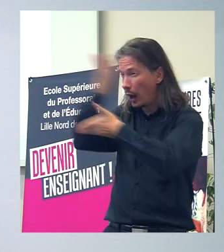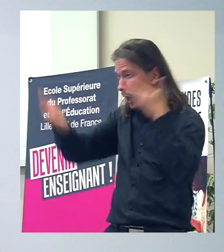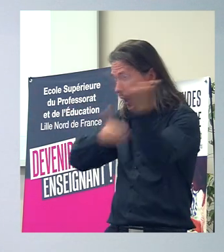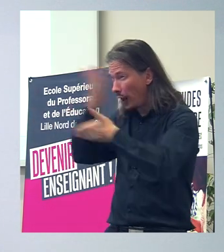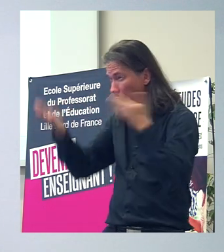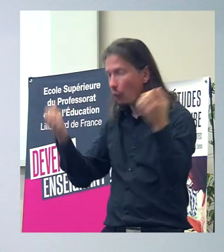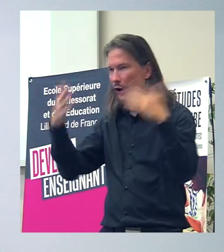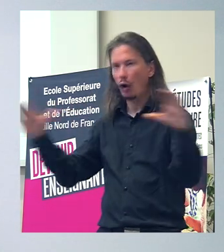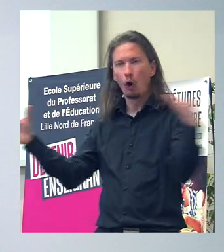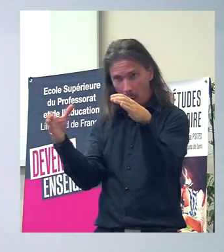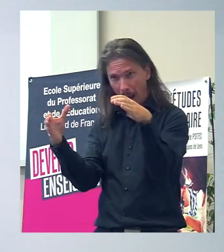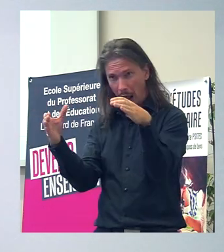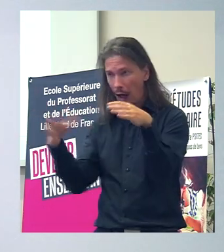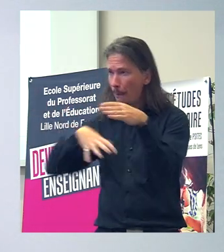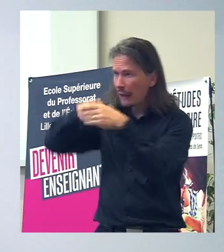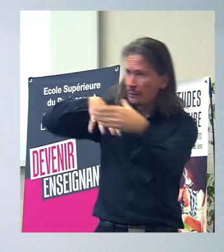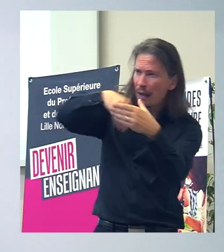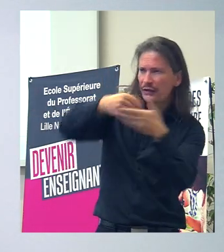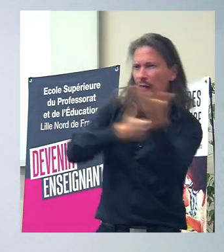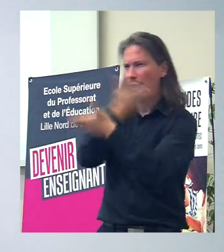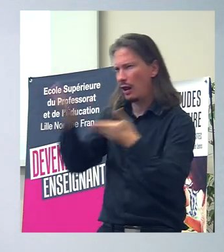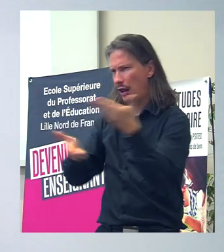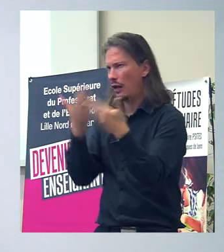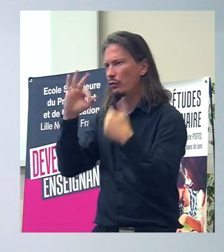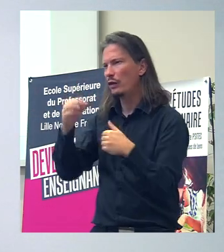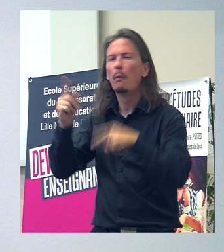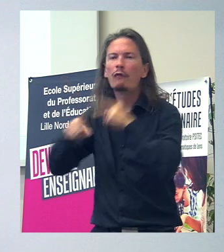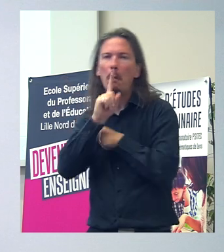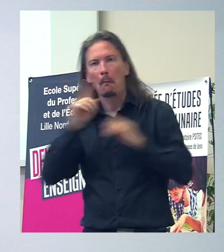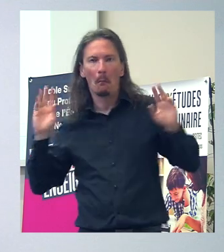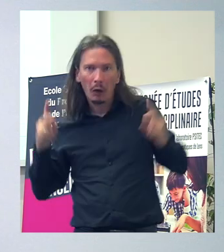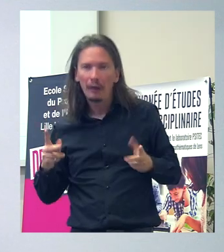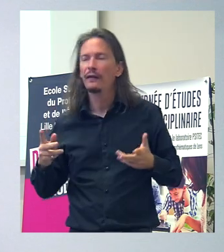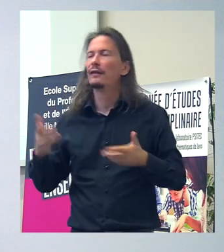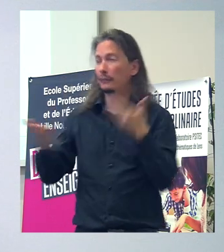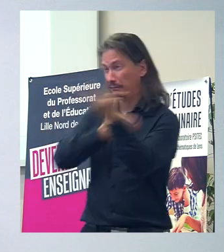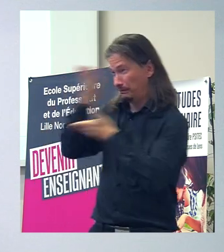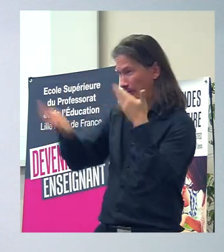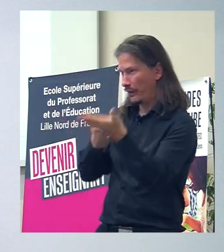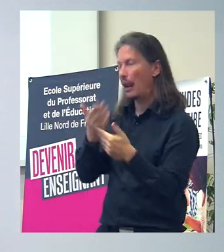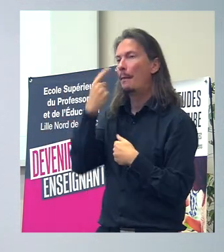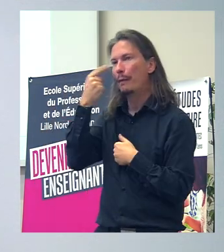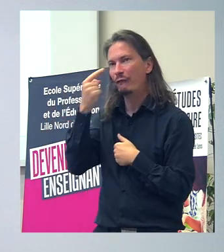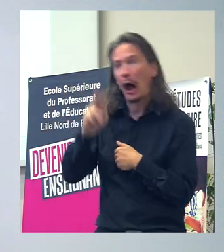autres, éventuellement on a participé à cette discussion, pas toujours, mais donc il est important de prévoir un moment où moi, je